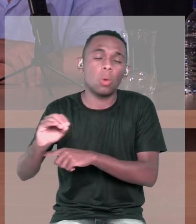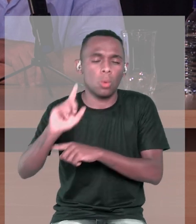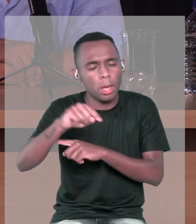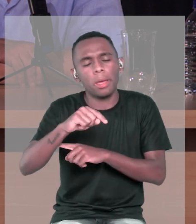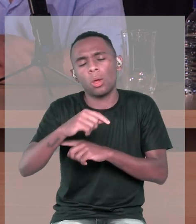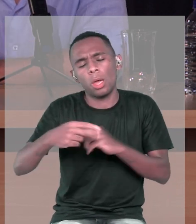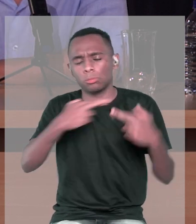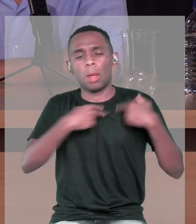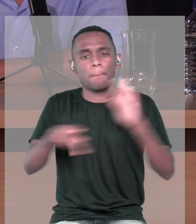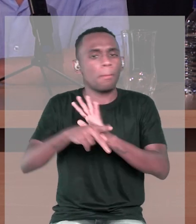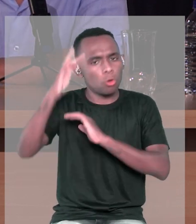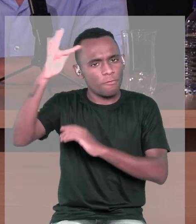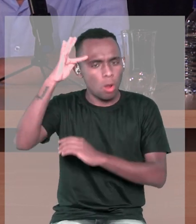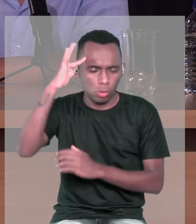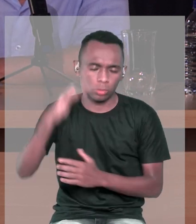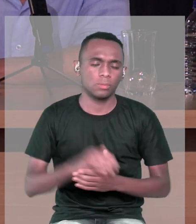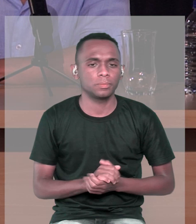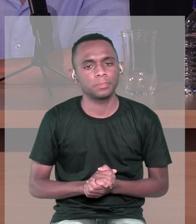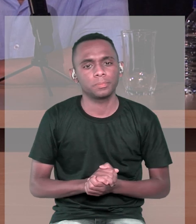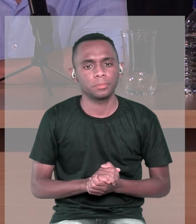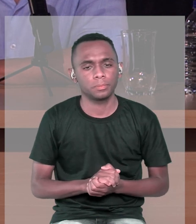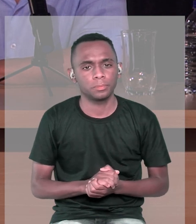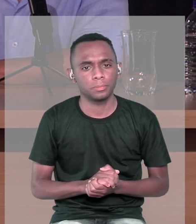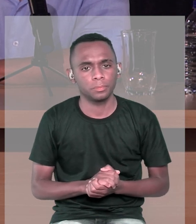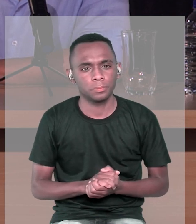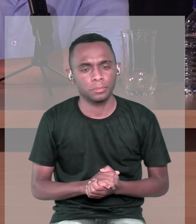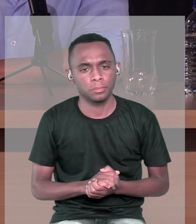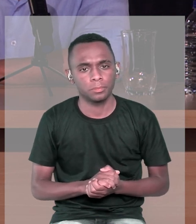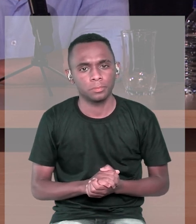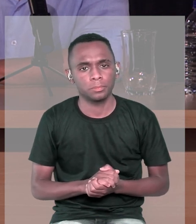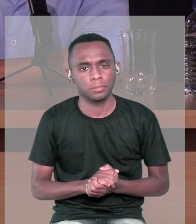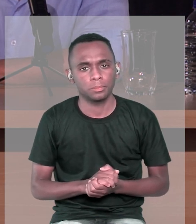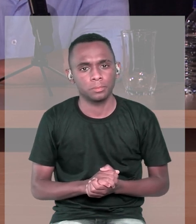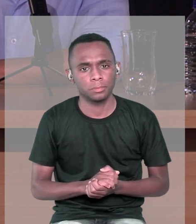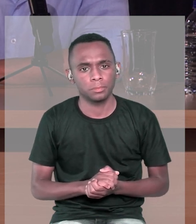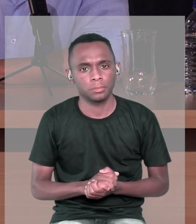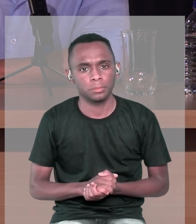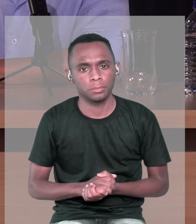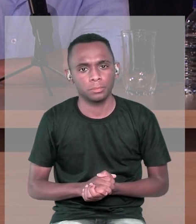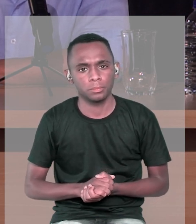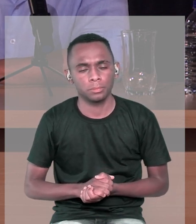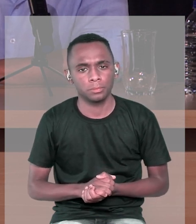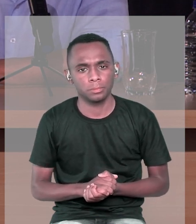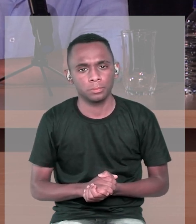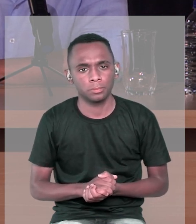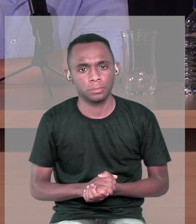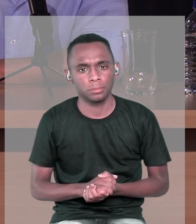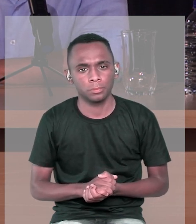trabalho do filósofo. Et le titre que je donnais, c'est donc